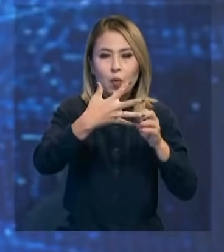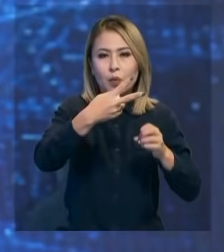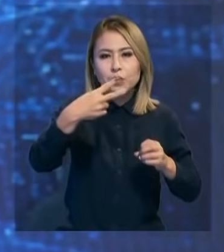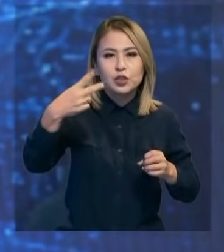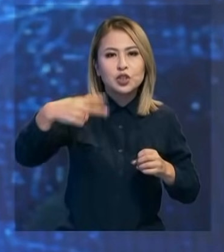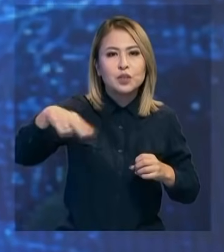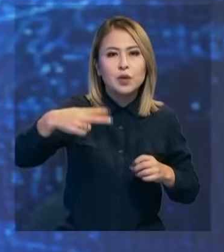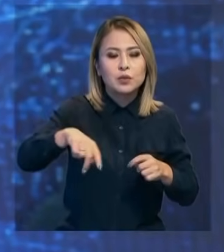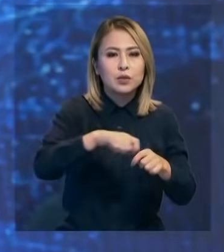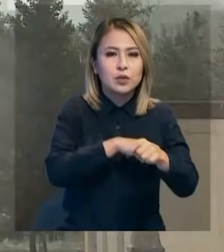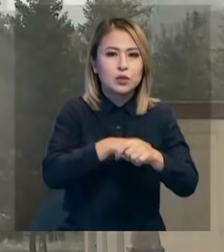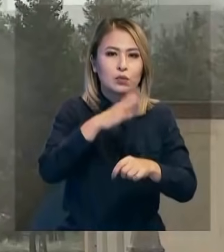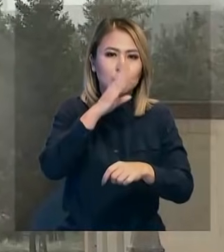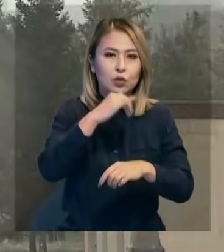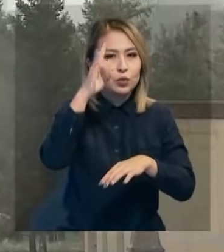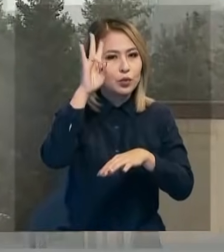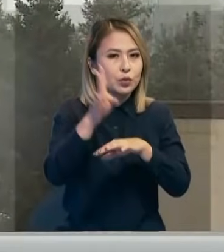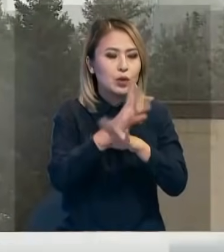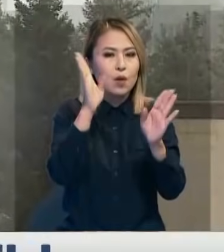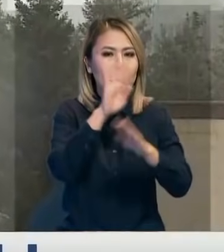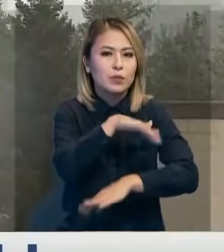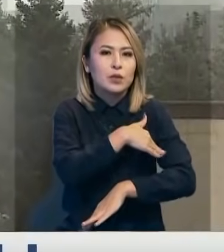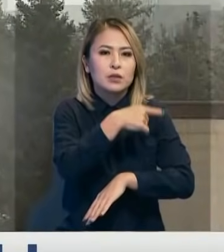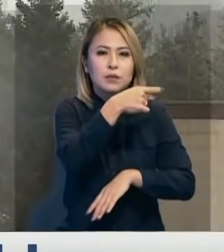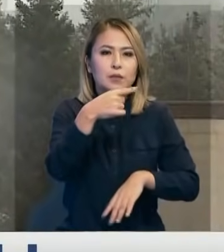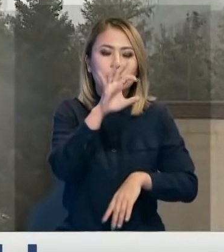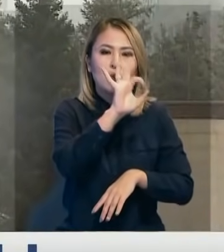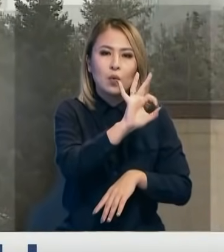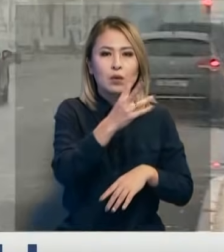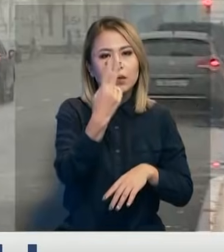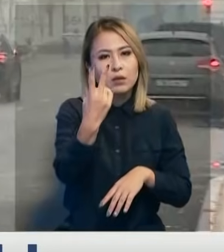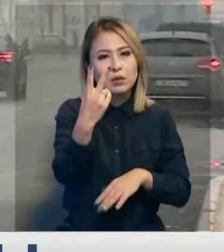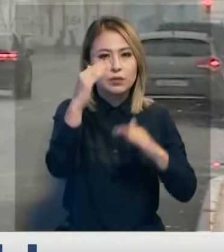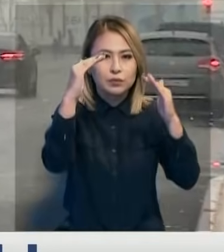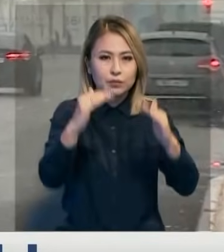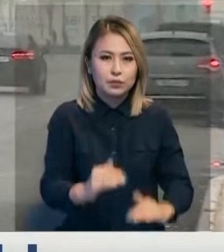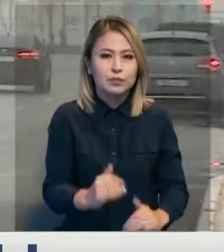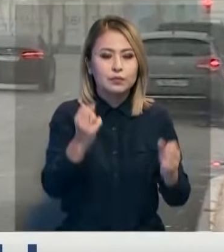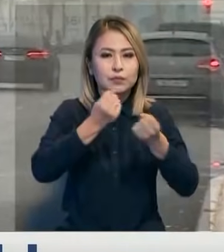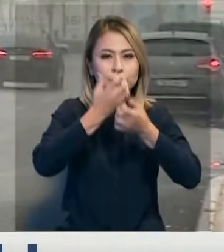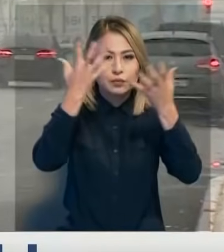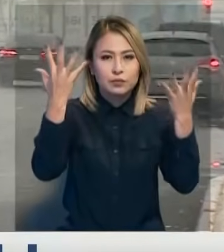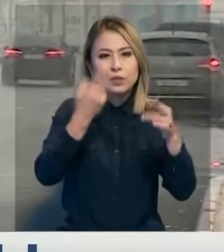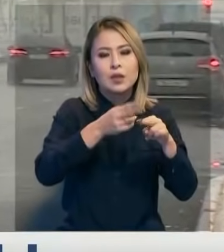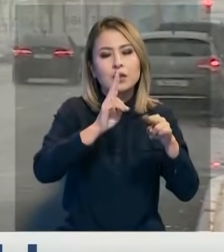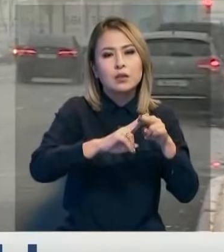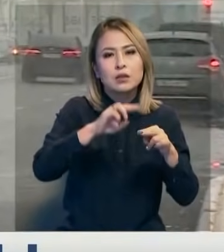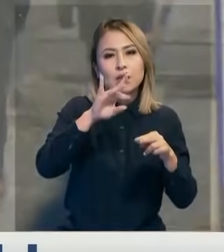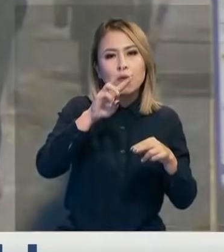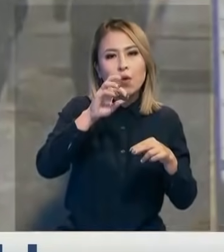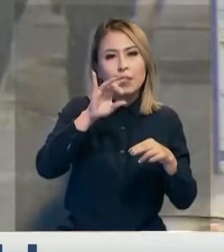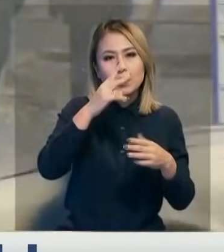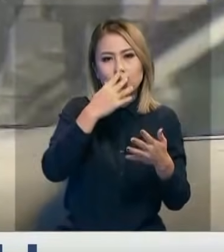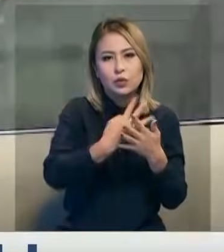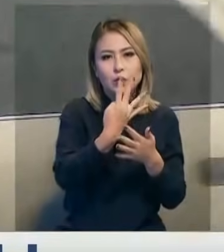секундына 15-20 метрге жетуі мүмкін. Түнде ауа температурасы 0 және 2 градусқа дейін төмендейді, күндіз